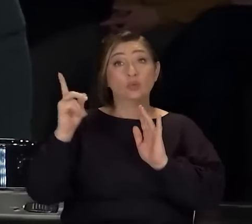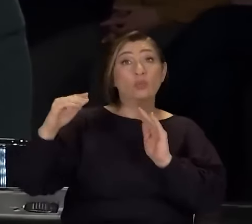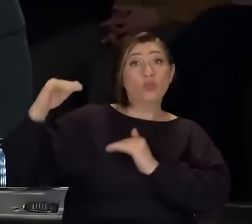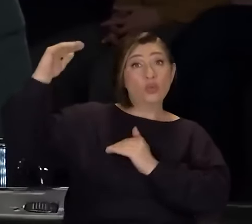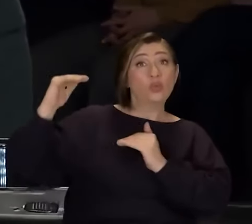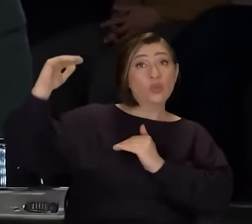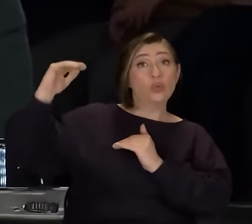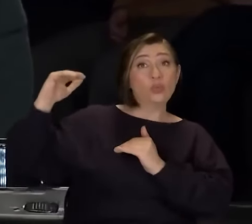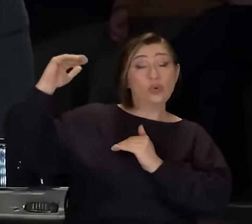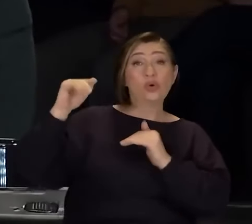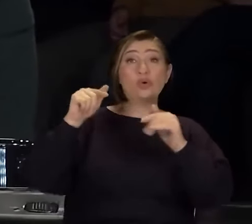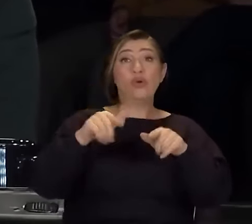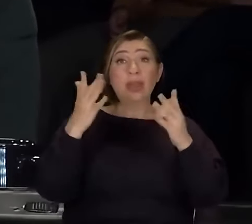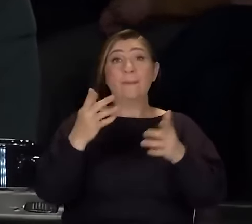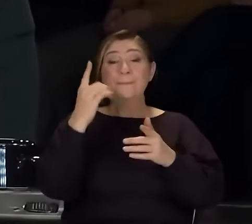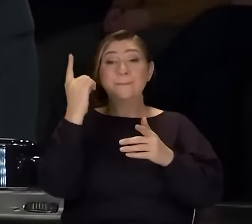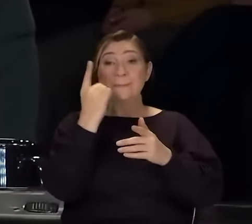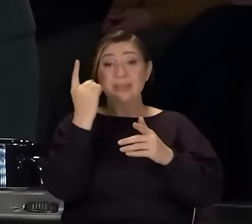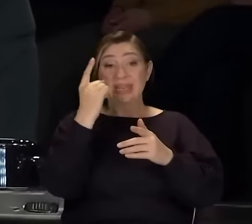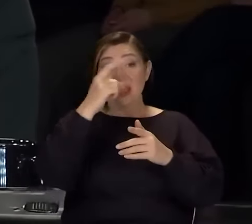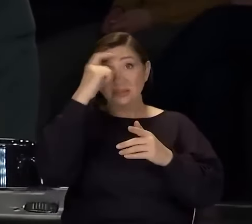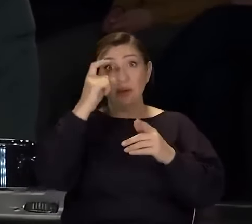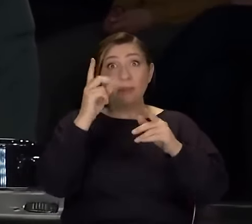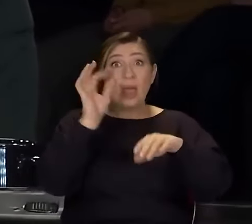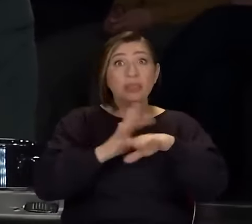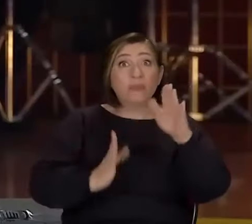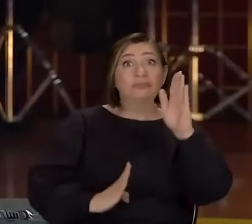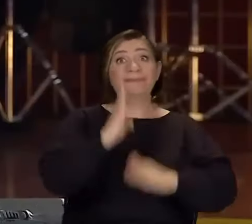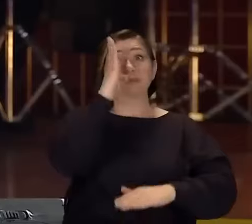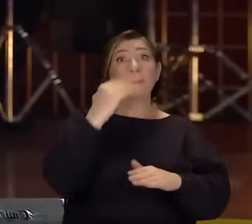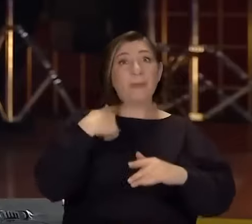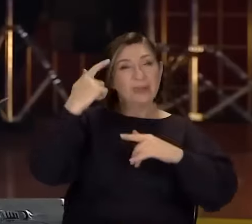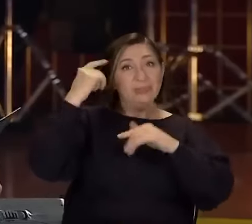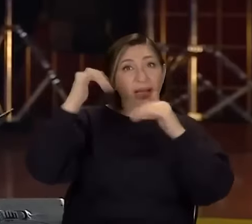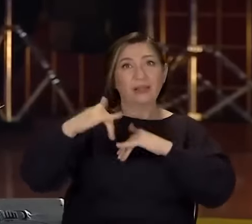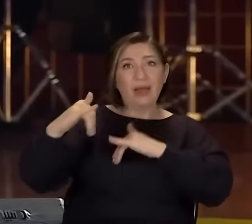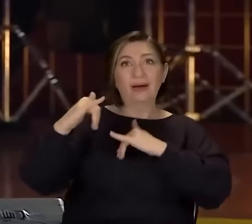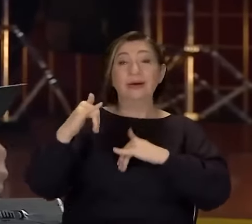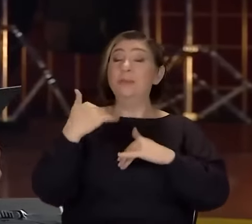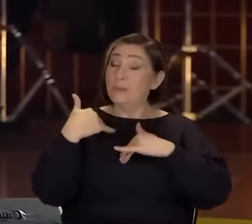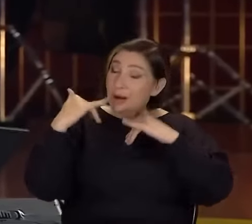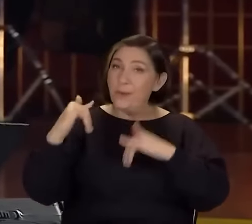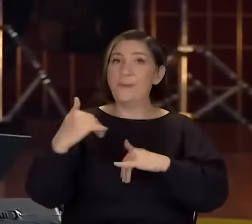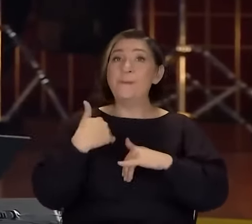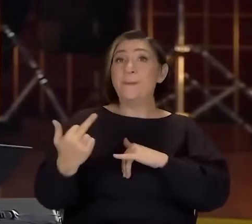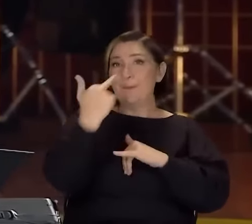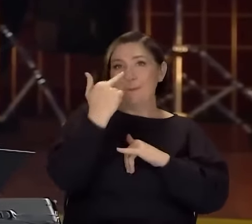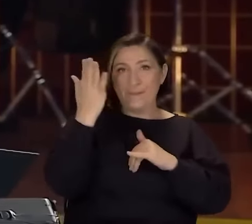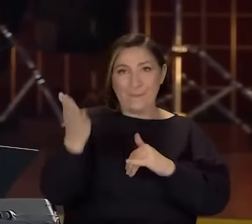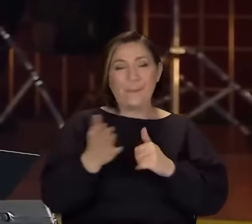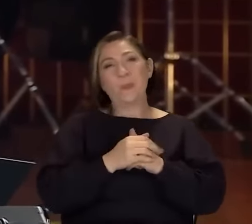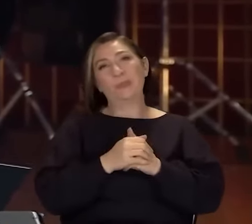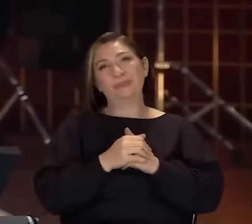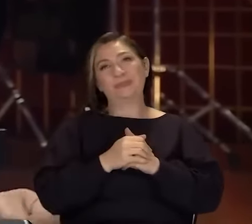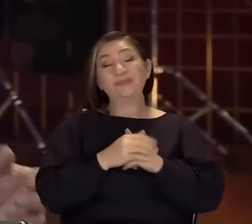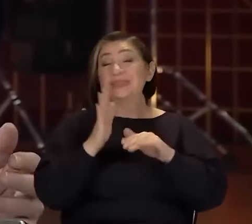daha büyüklerdi. Şöyle bir yazda hepsi bir anda uzadı. Bana benim de Ben de başıma böyle geldi. kaldım ya. Evet beni de kandırdılar. Evet.